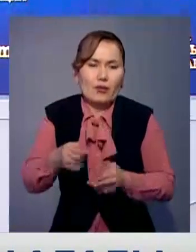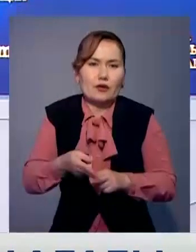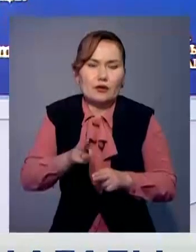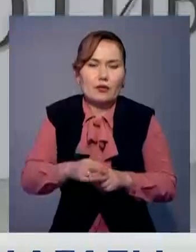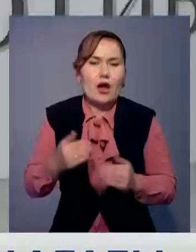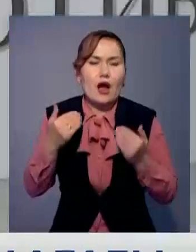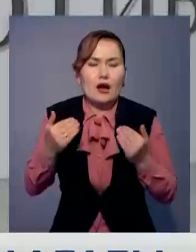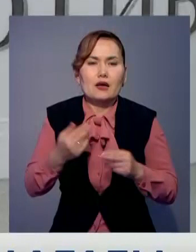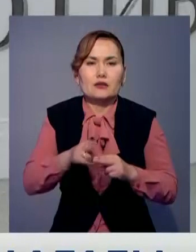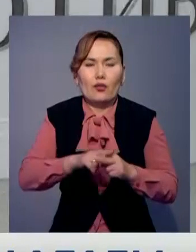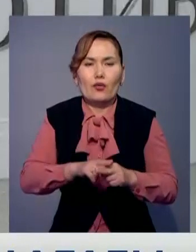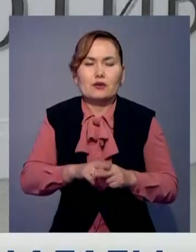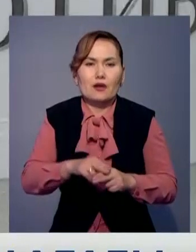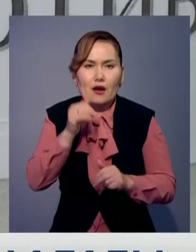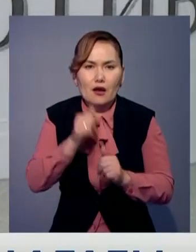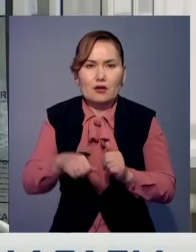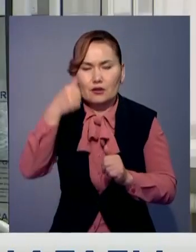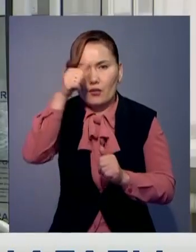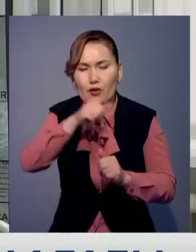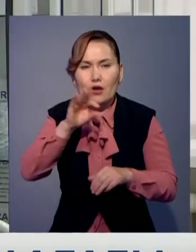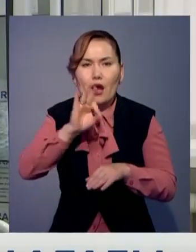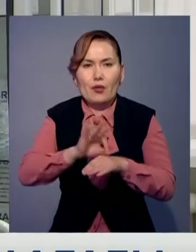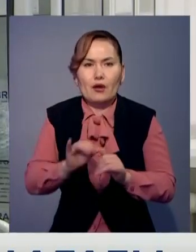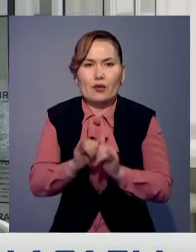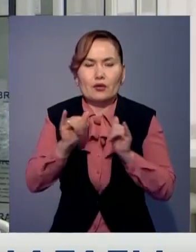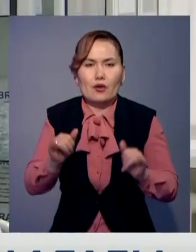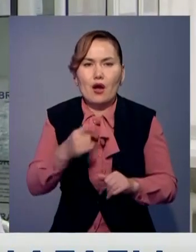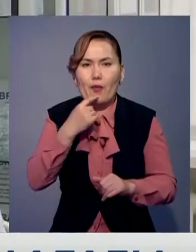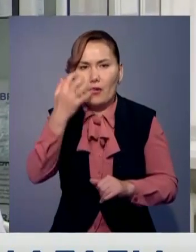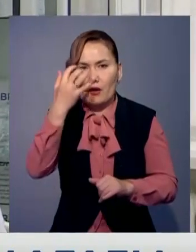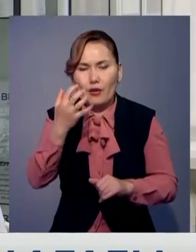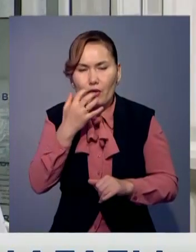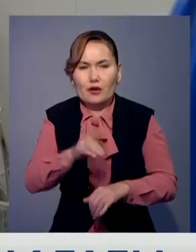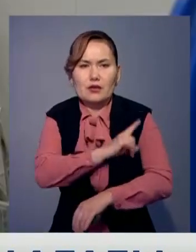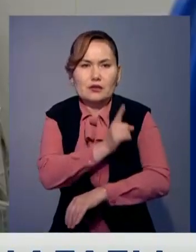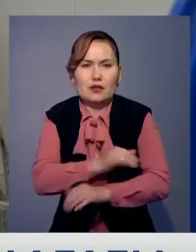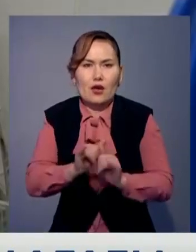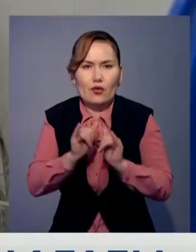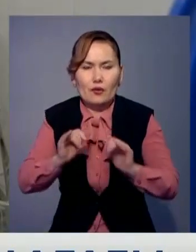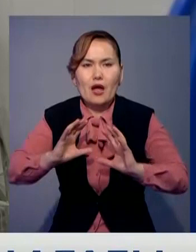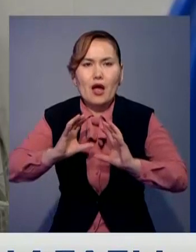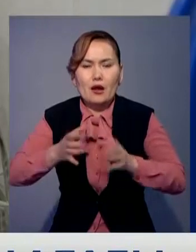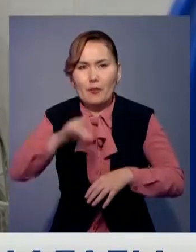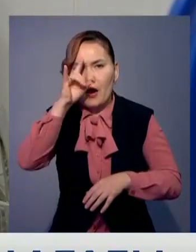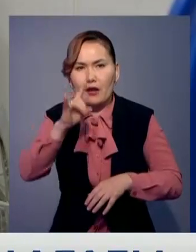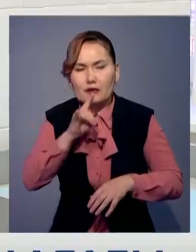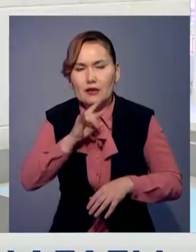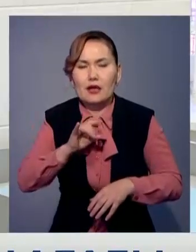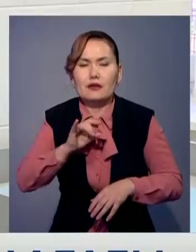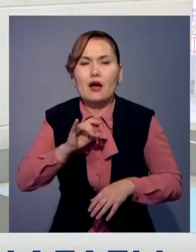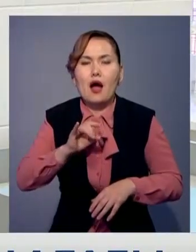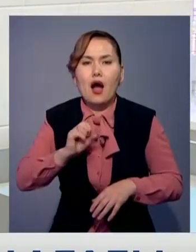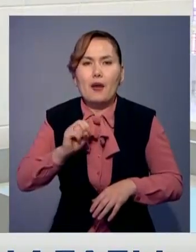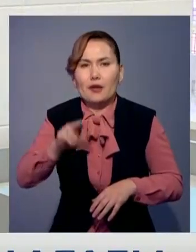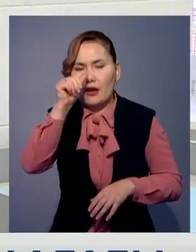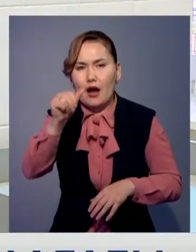істеудің нәтижесінде бұл көрсеткіш төмендеген. Қазір әлем бойынша қызылша ауру өршіп барады. Сондықтан елімізде сәуір айынан бастап қызылшаға